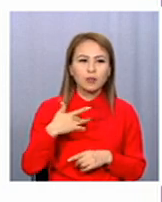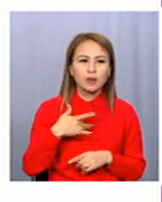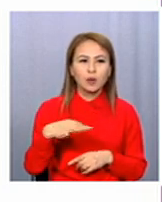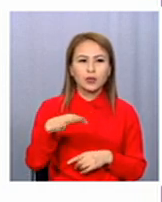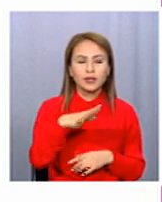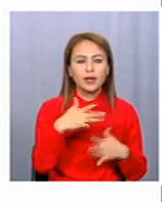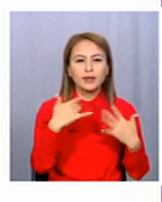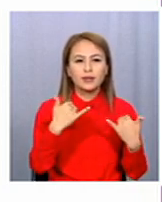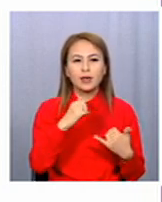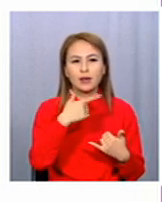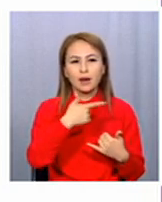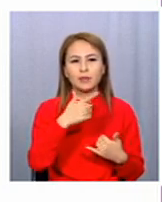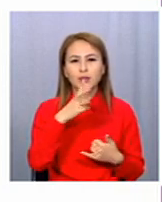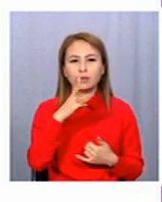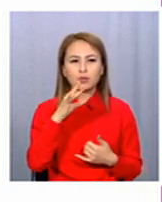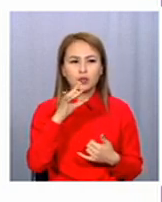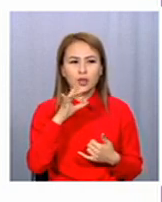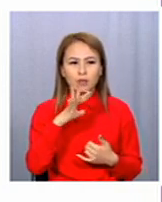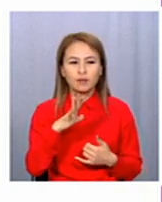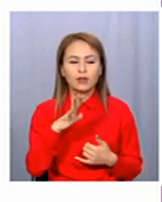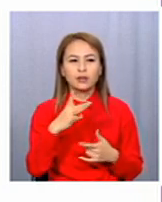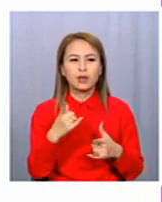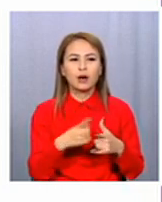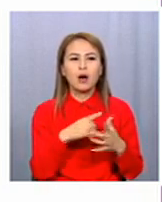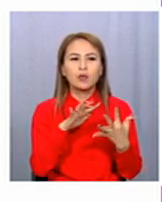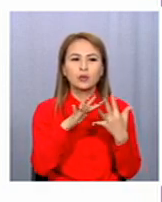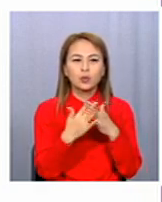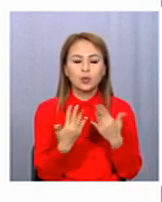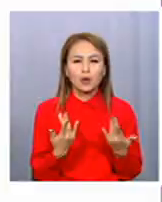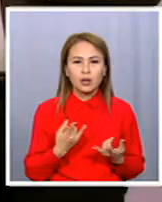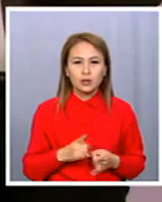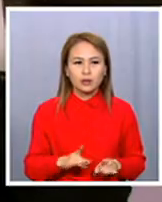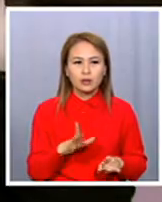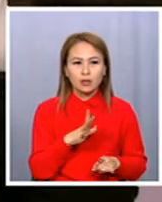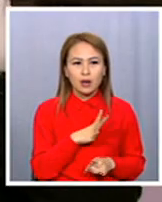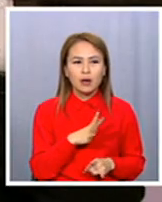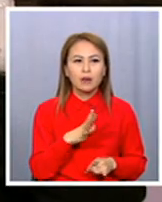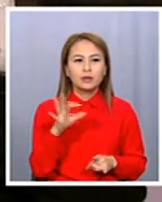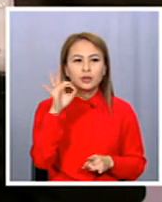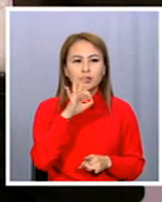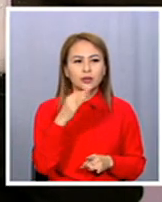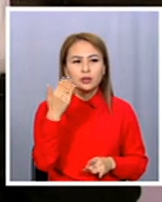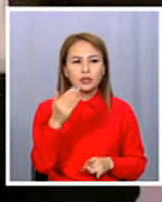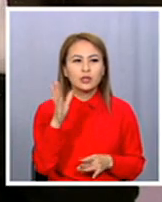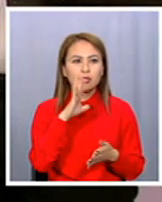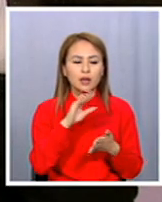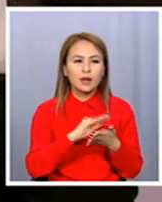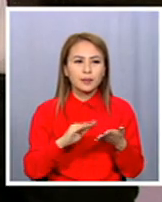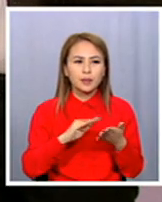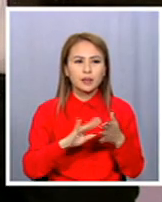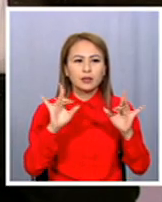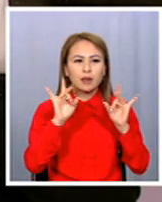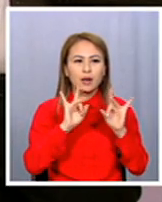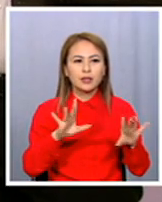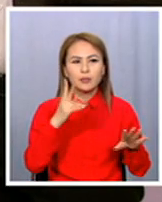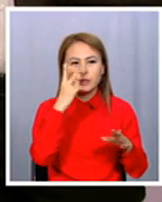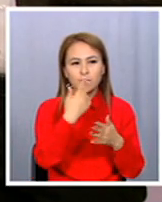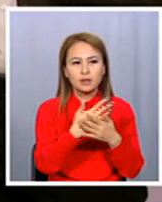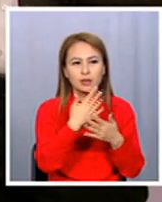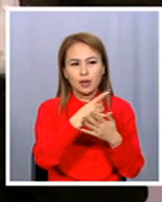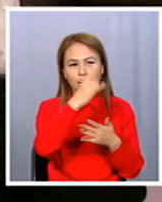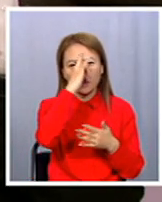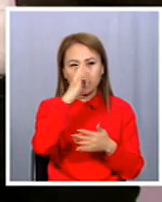Жамбыл ауданы қазіргі Ғабит Мүсірепов атындағы ауылда туған. Ана жайында жазылған әңгімелерінде ана